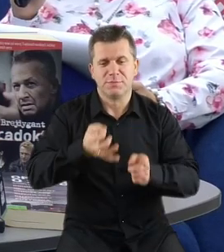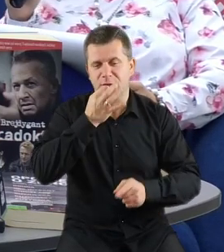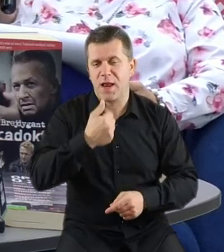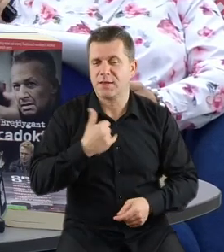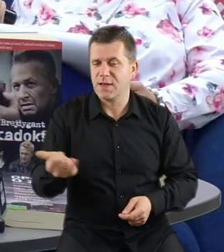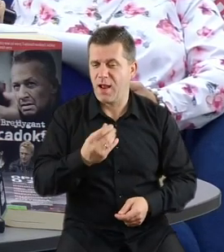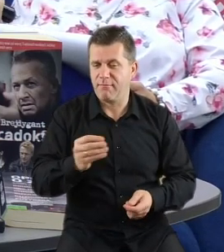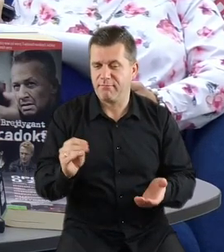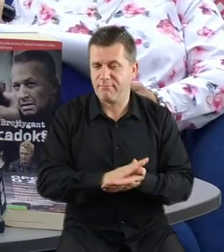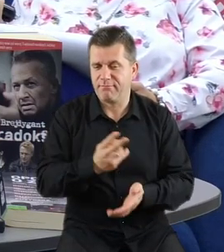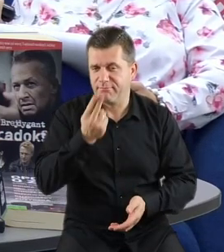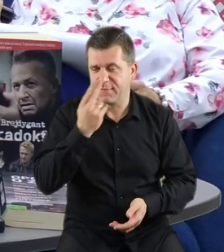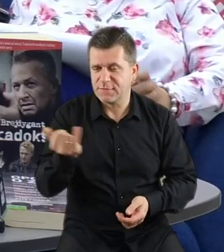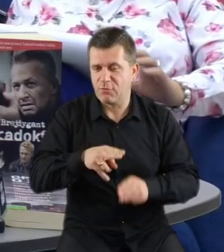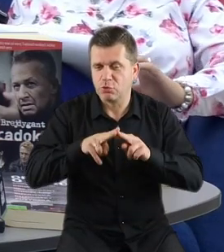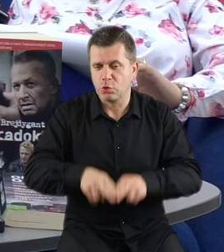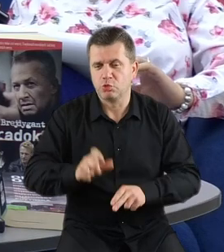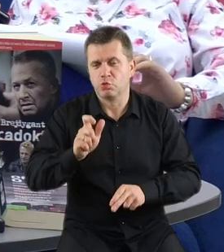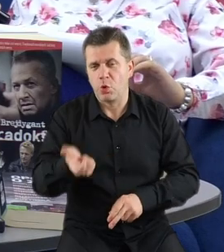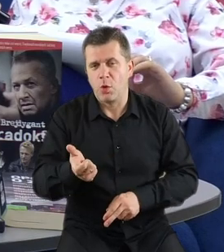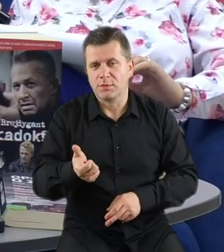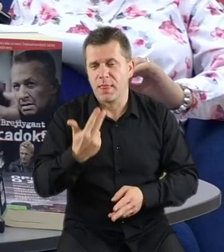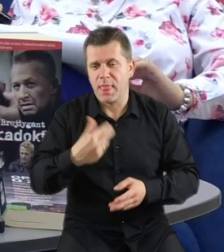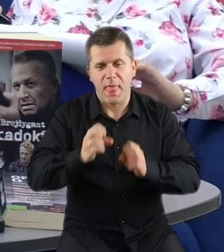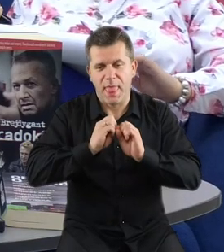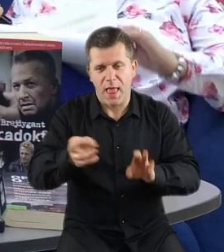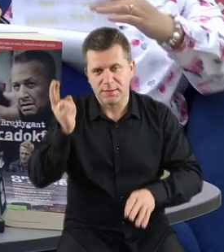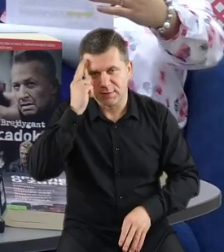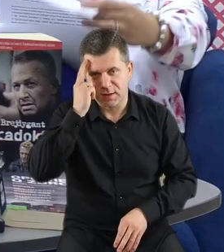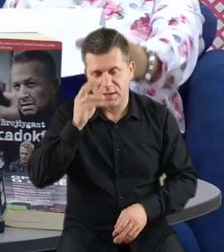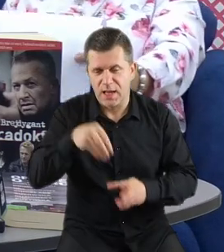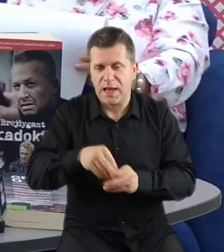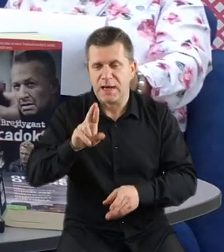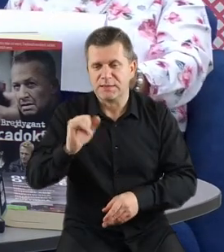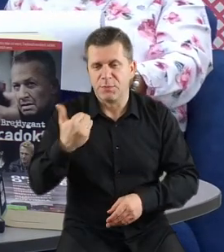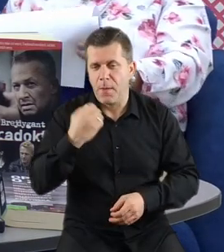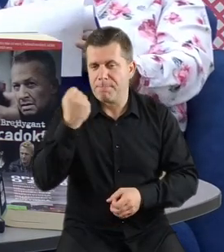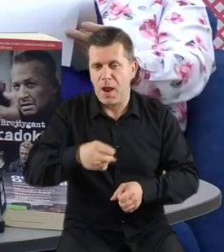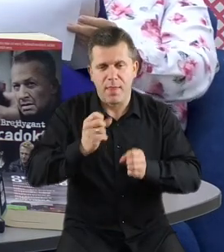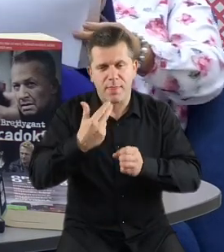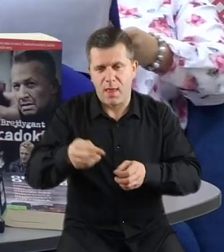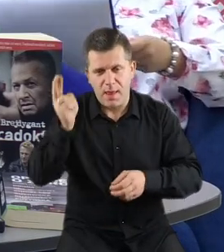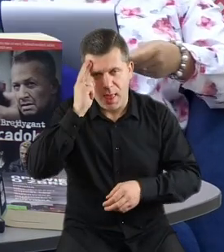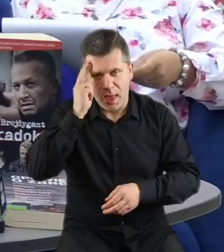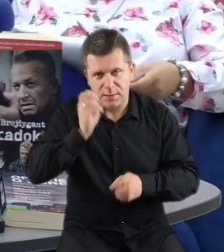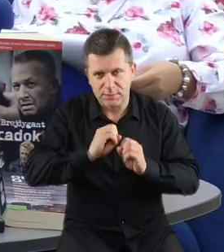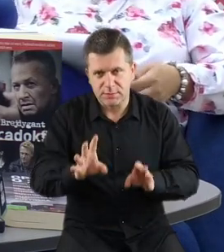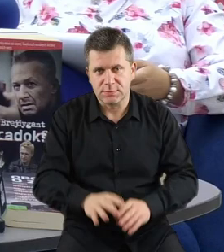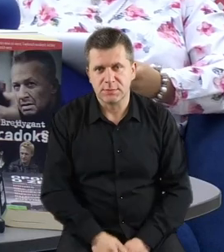taki zwyczaj, że ja w ogóle zostawiam zawsze coś niejasnego. Znaczy w rysie było bardzo niejasno, no bo znaczy